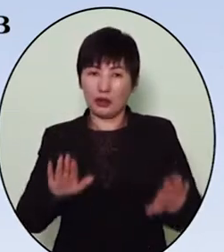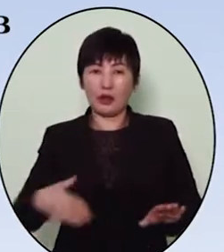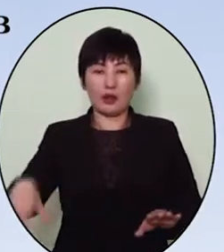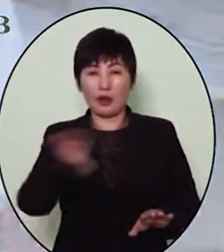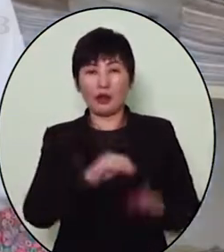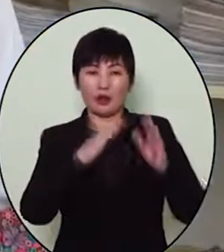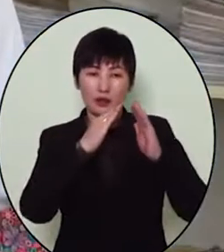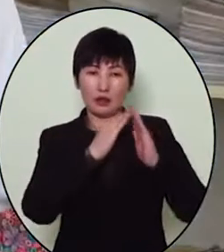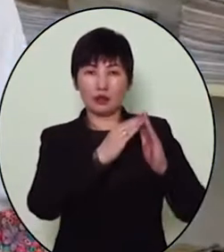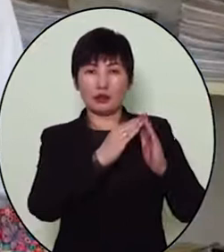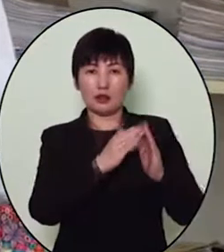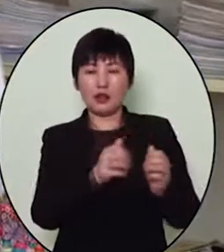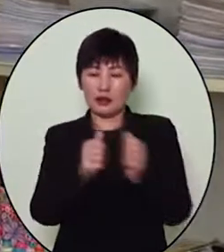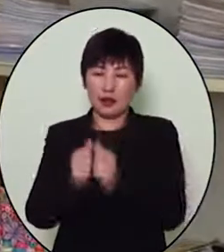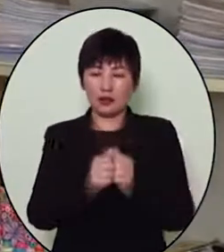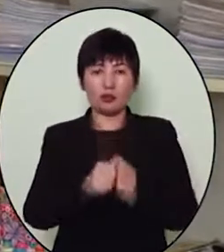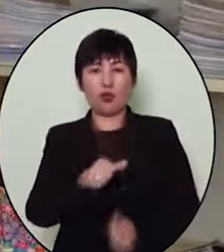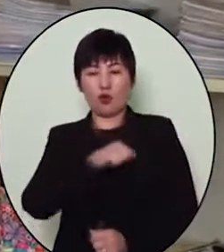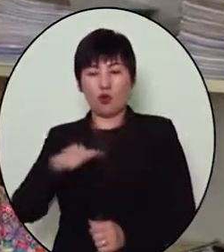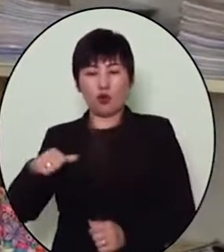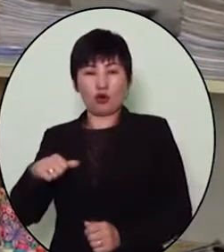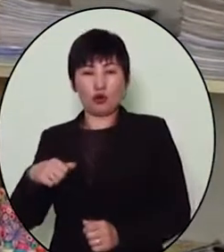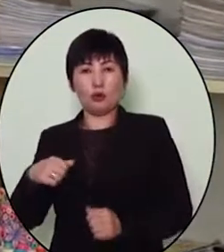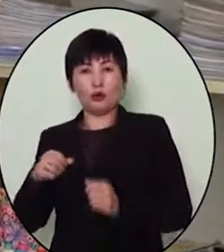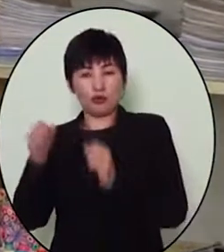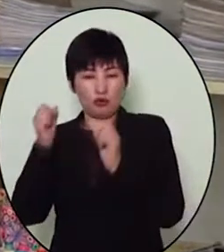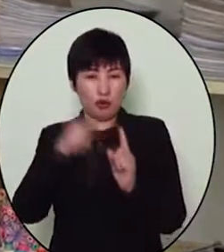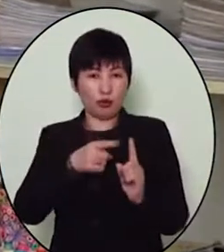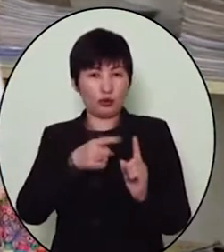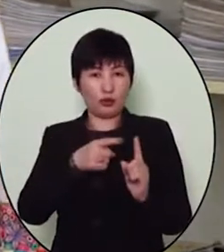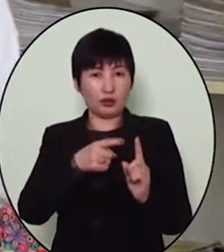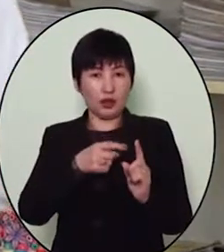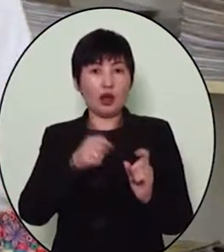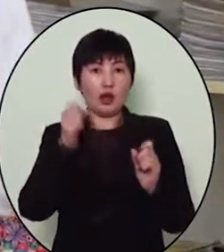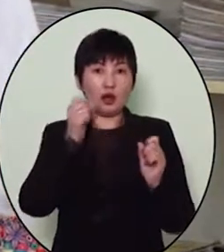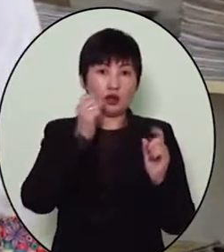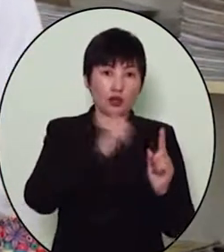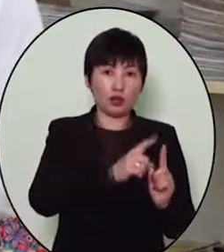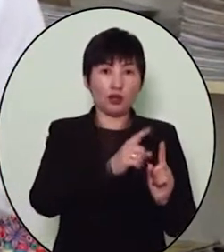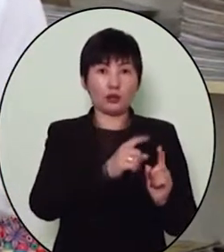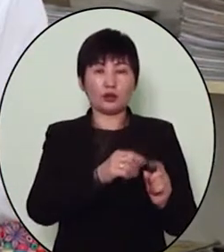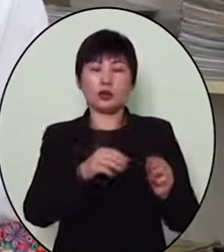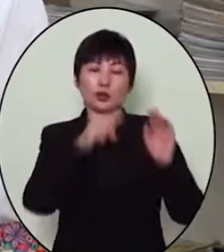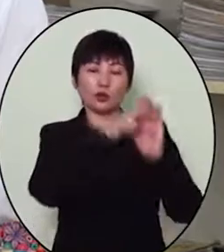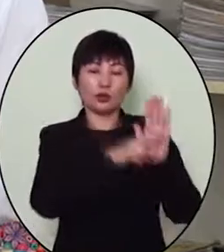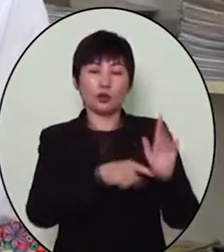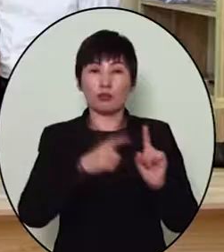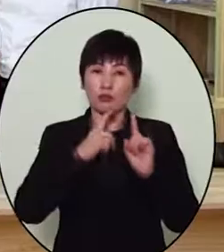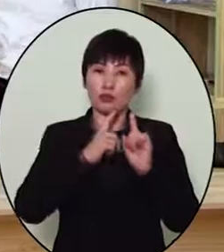бүгдээрээ гэртээ найзуудтай болон өөртөө зориулж дүрмээ үргэлжлүүлэн